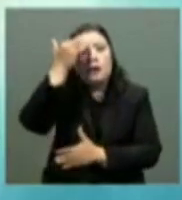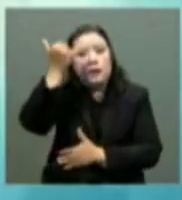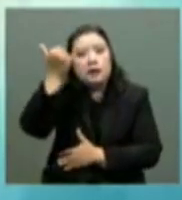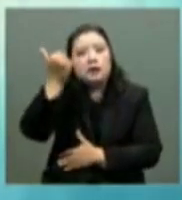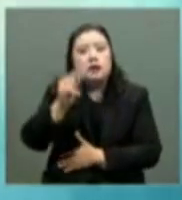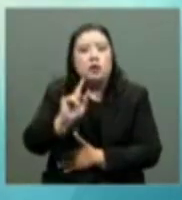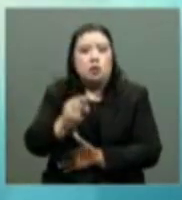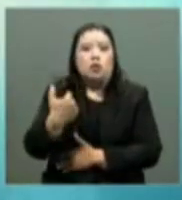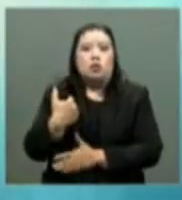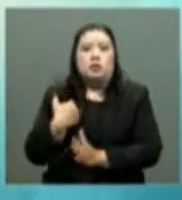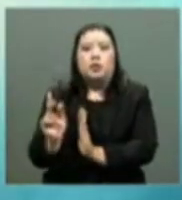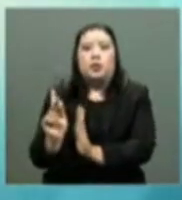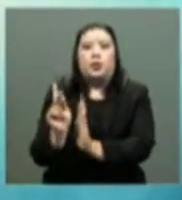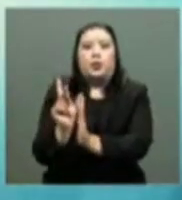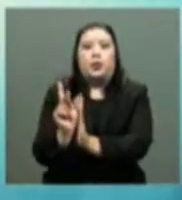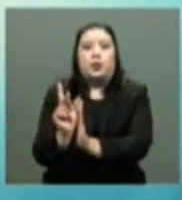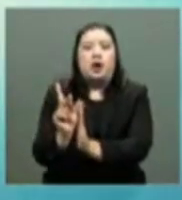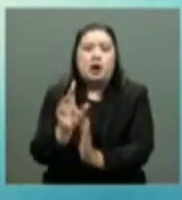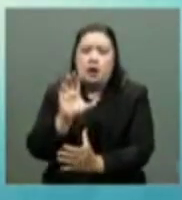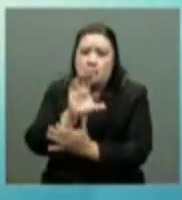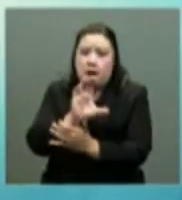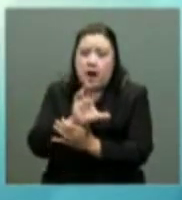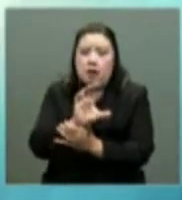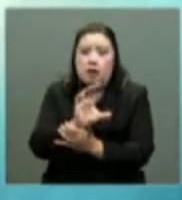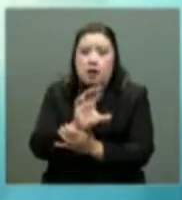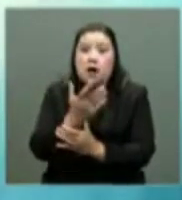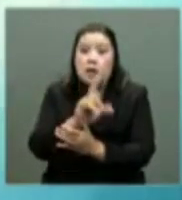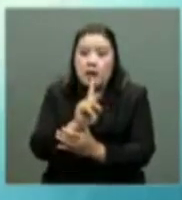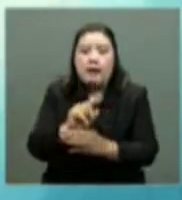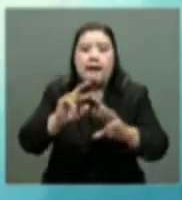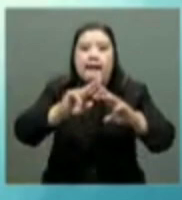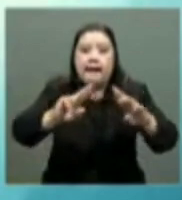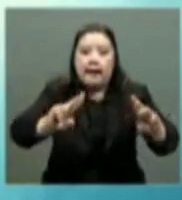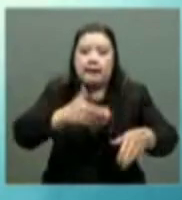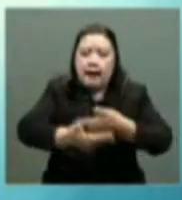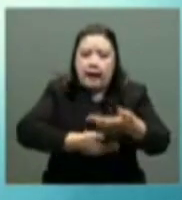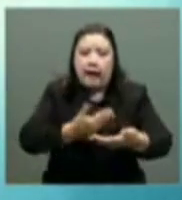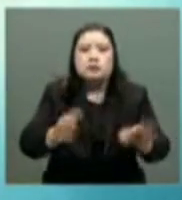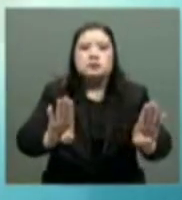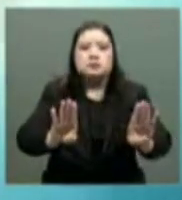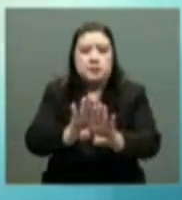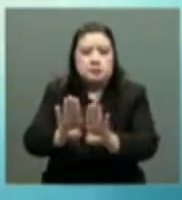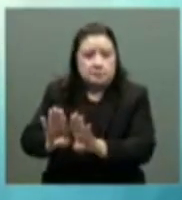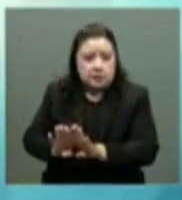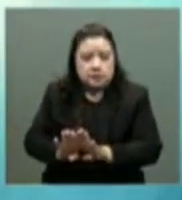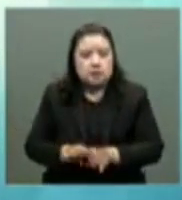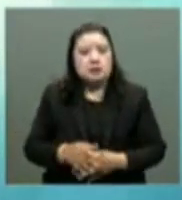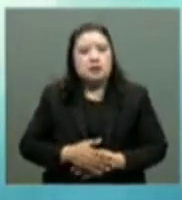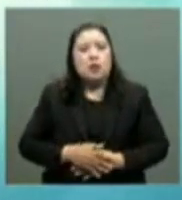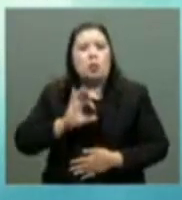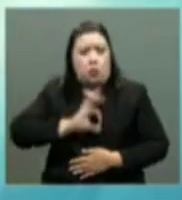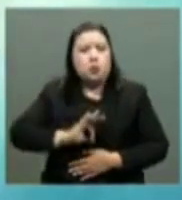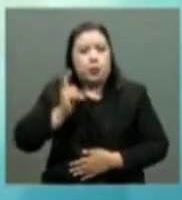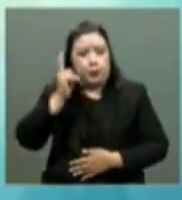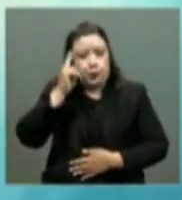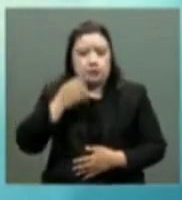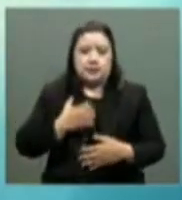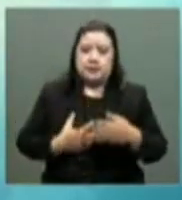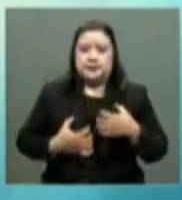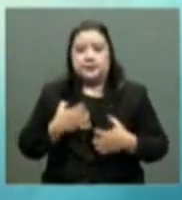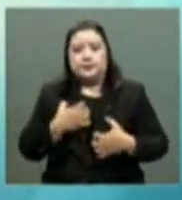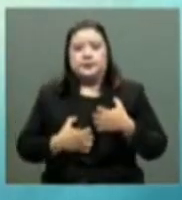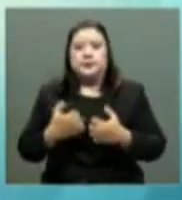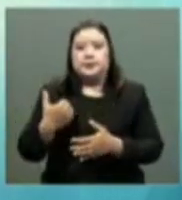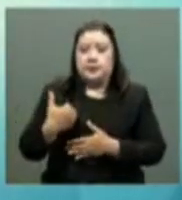มีมาตรการนะครับในการปิดร้านต่างๆซึ่งตอนนี้เข้าใจว่าทุกท่านก็มีความเดือดร้อนมี